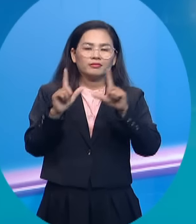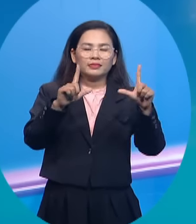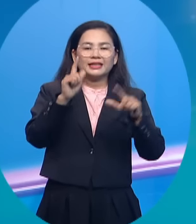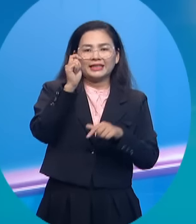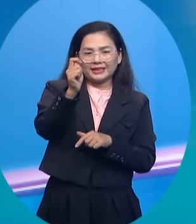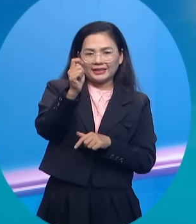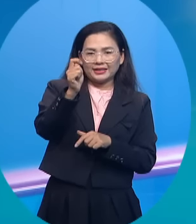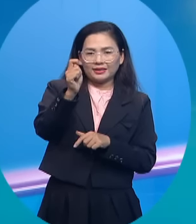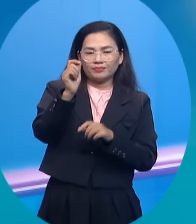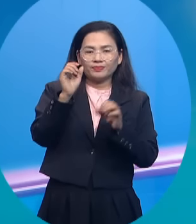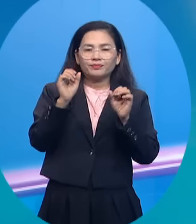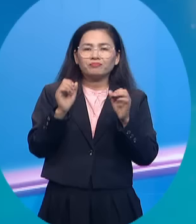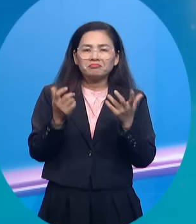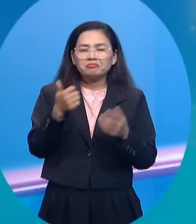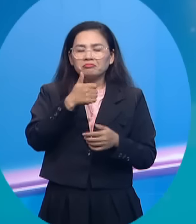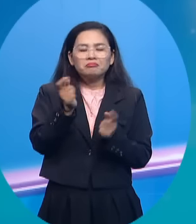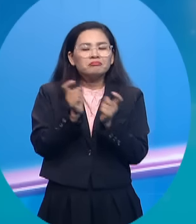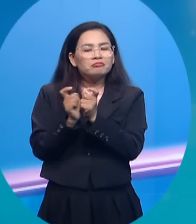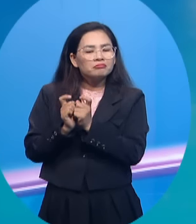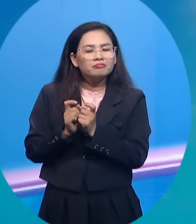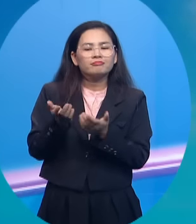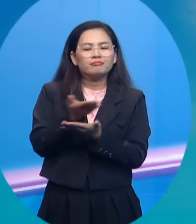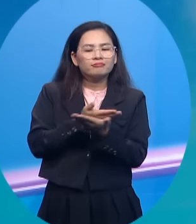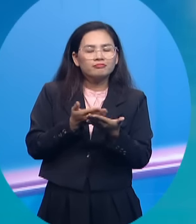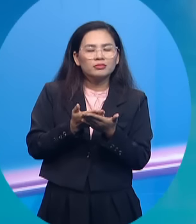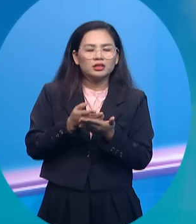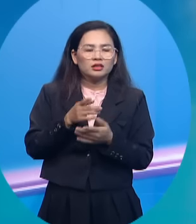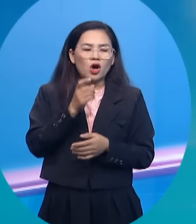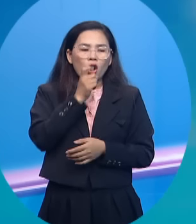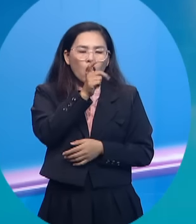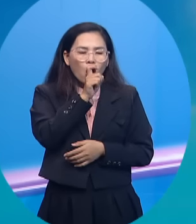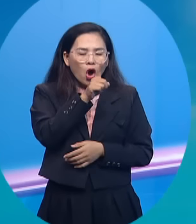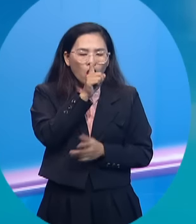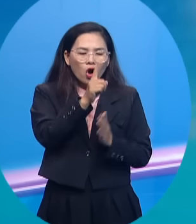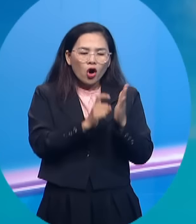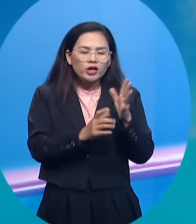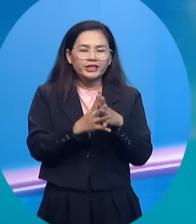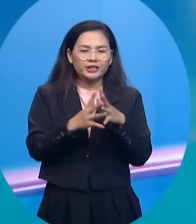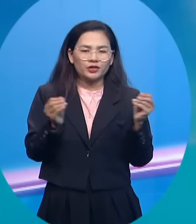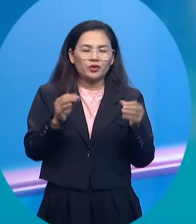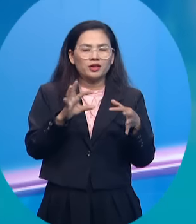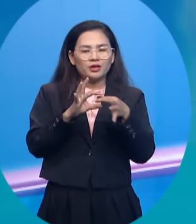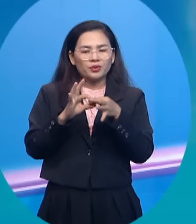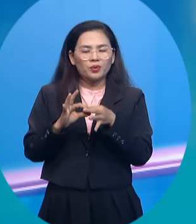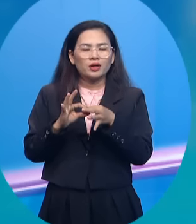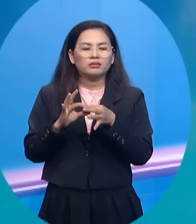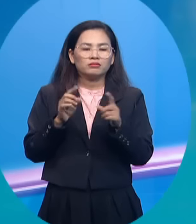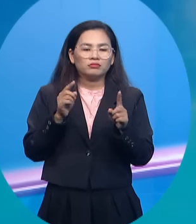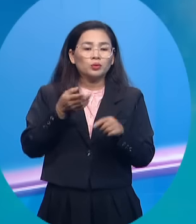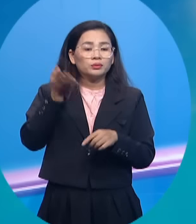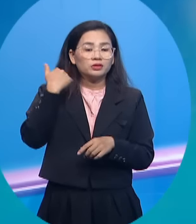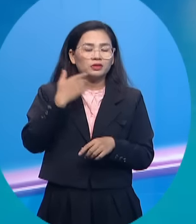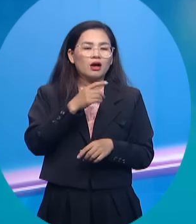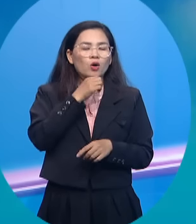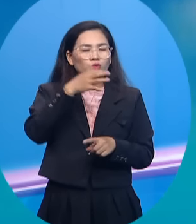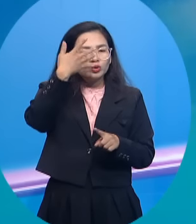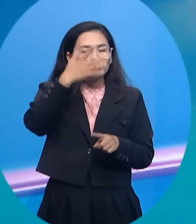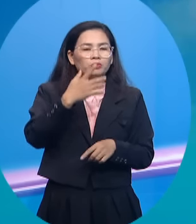dõi cuộc trò chuyện. Hai bên đã thảo luận nhiều vấn đề, từ vụ ám sát hụt ông Trump, người di cư bất hợp pháp, cho đến căng thẳng ở Trung Đông.